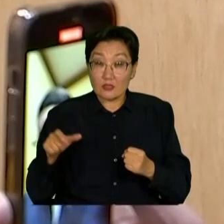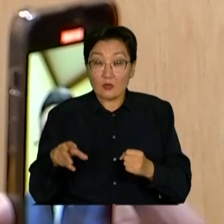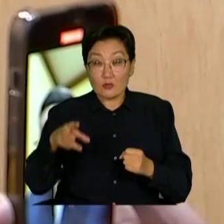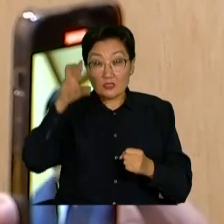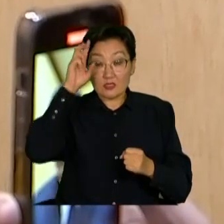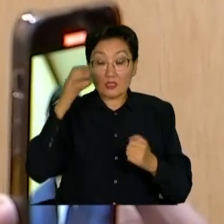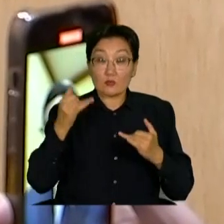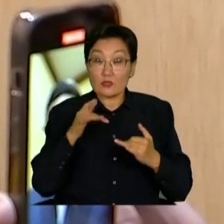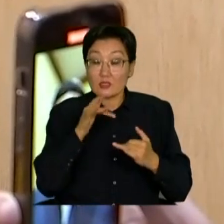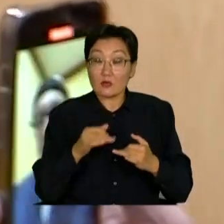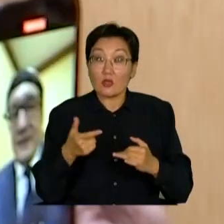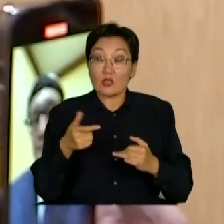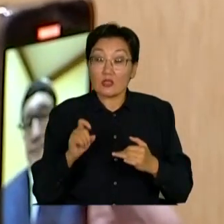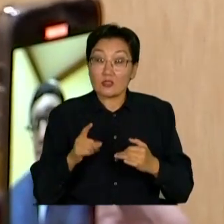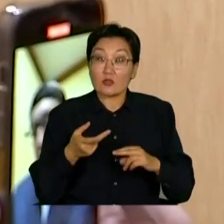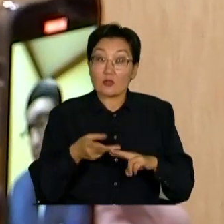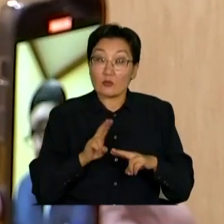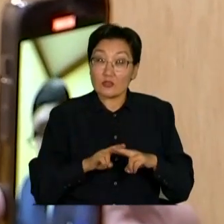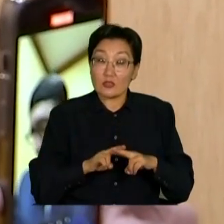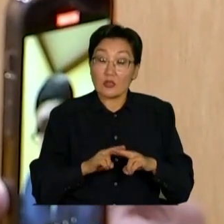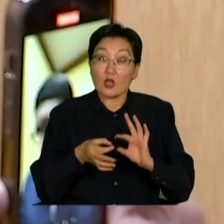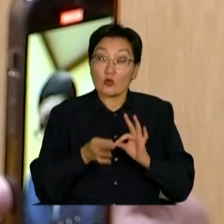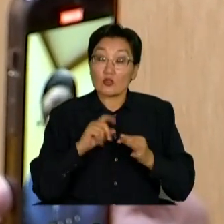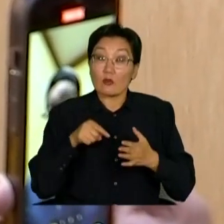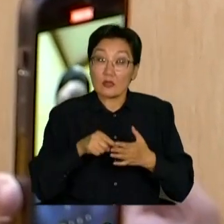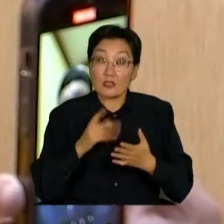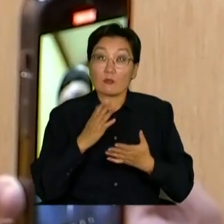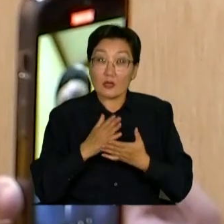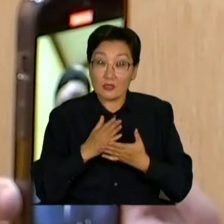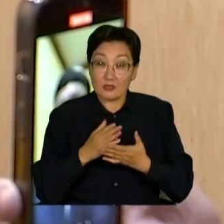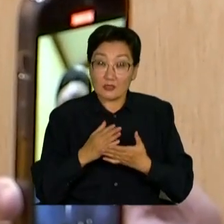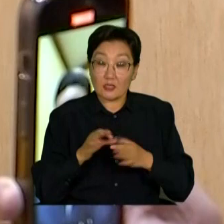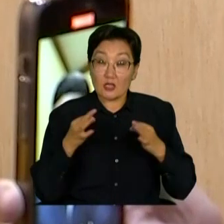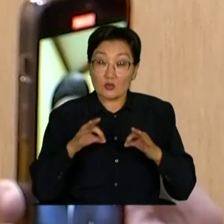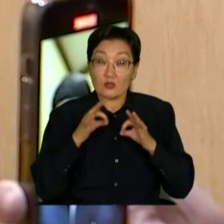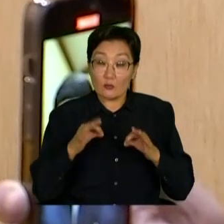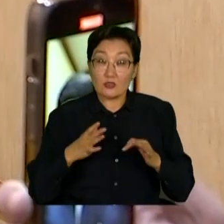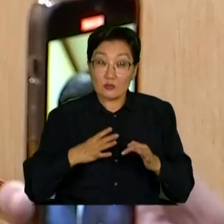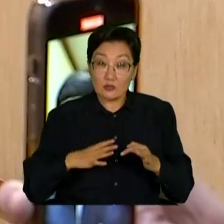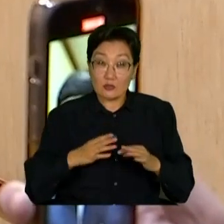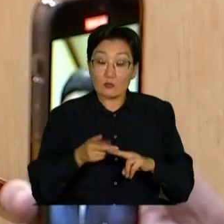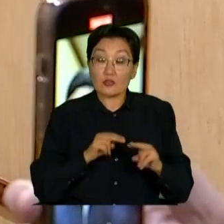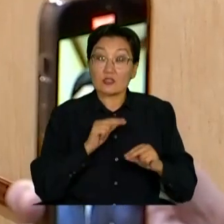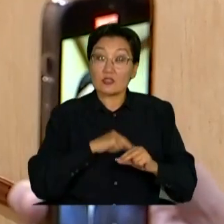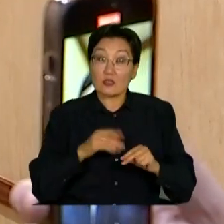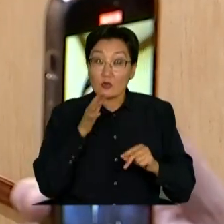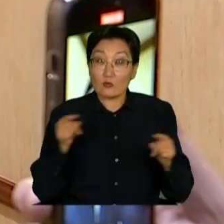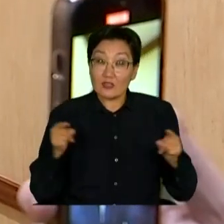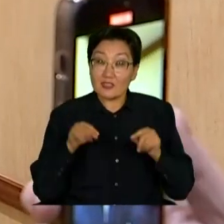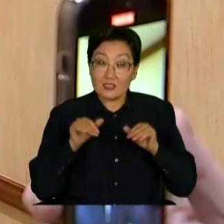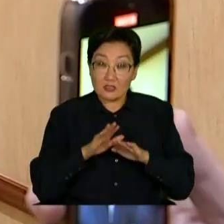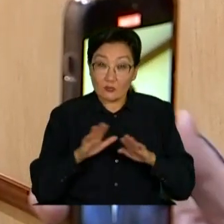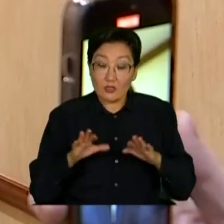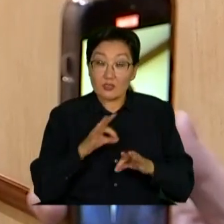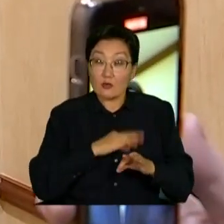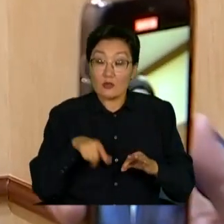мемлекет қазірдің өзінде жанармайдың бұл түріне қатысты күрделі мәселені бастан кешіріп отырғанын ашық айтуға мәжбүрміз. Бұл шаруа қысқа мерзімде шешілмейді.